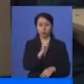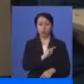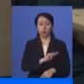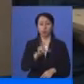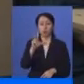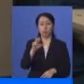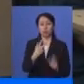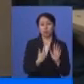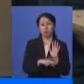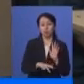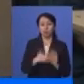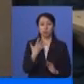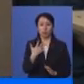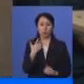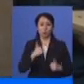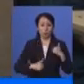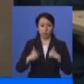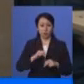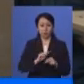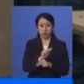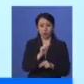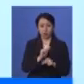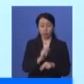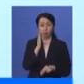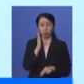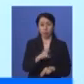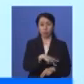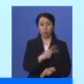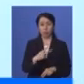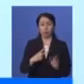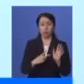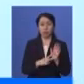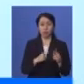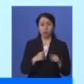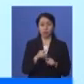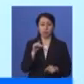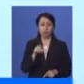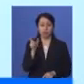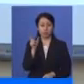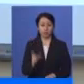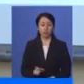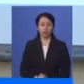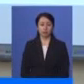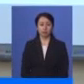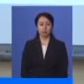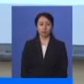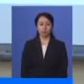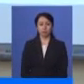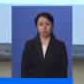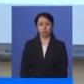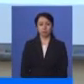с 385 преподавателей к обучению приступят порядка семи с половиной тысяч человек или нагар бойцам ато сингле служба